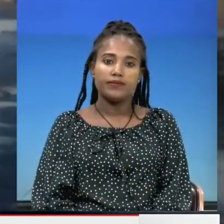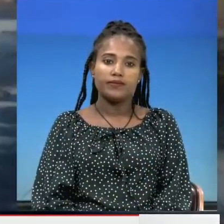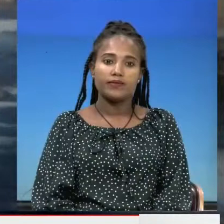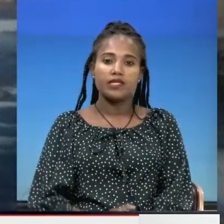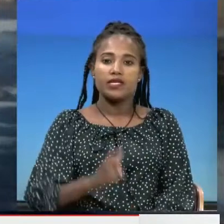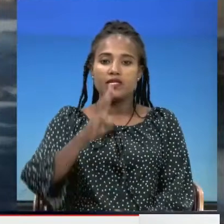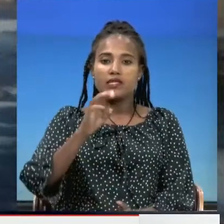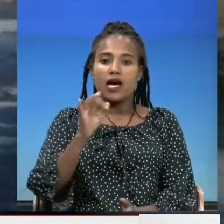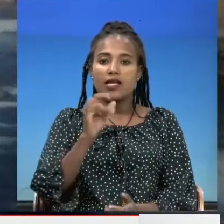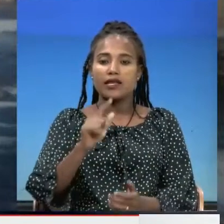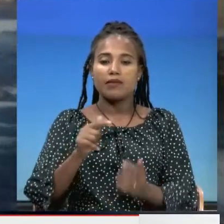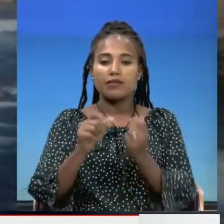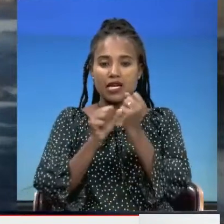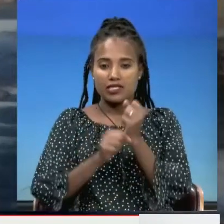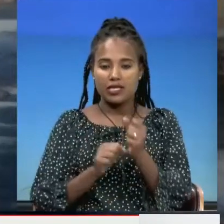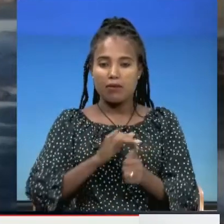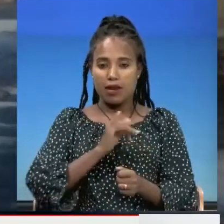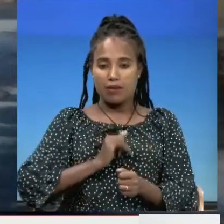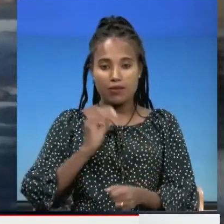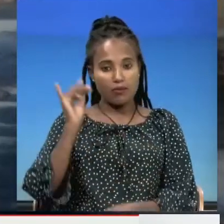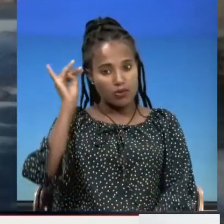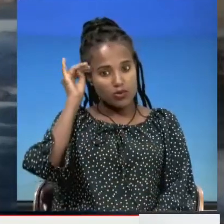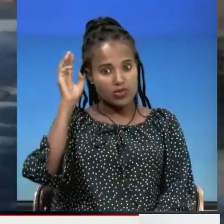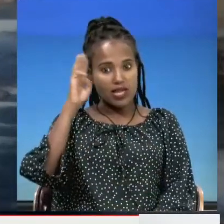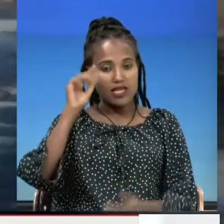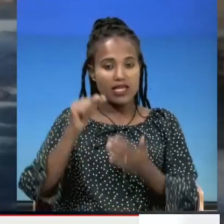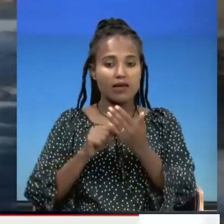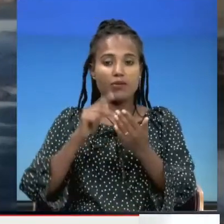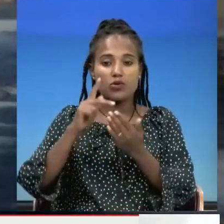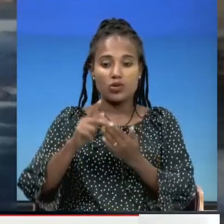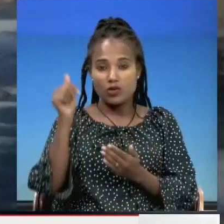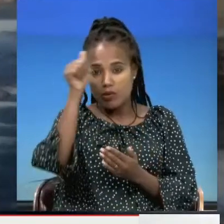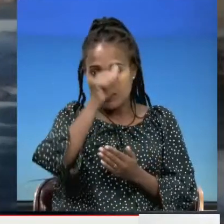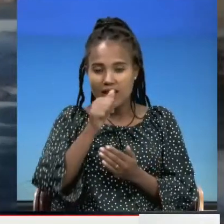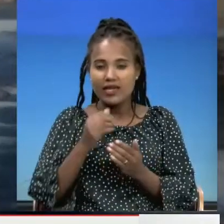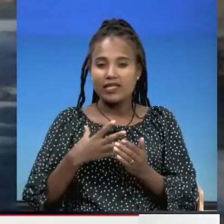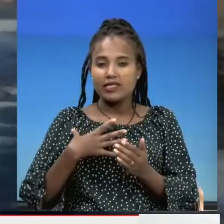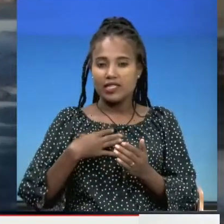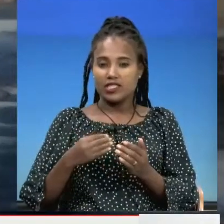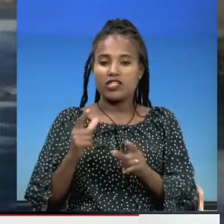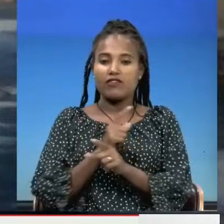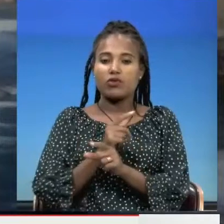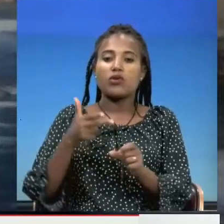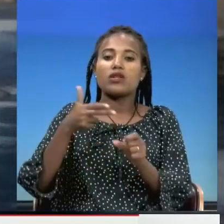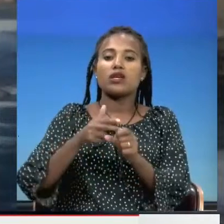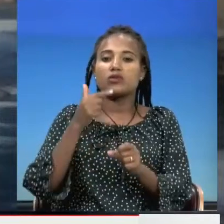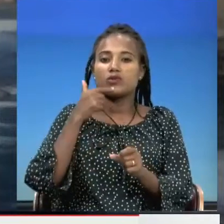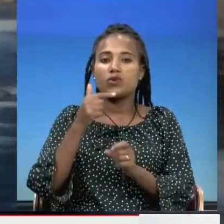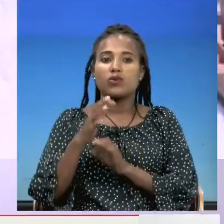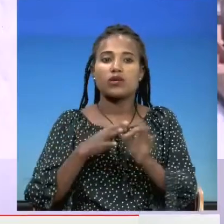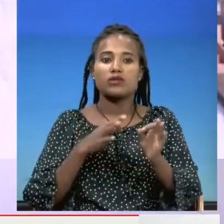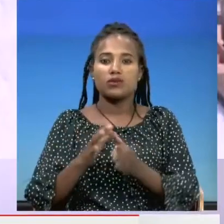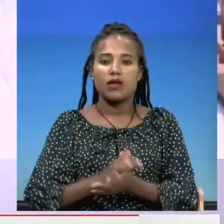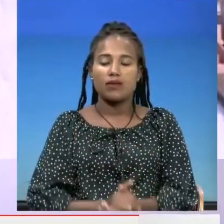የሳሊኒ መስራችና ባለቤት ጴጥሮስ ሳሊኒ ይህ ፕሮጀክት ለኢትዮጵያ ነጭ የተፈጥሮ ነዳጅ ነው ሲሉ ገልጸውታል።